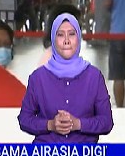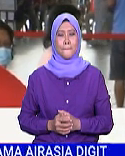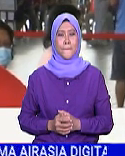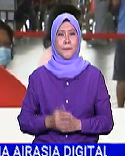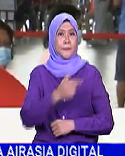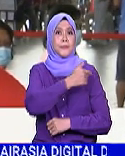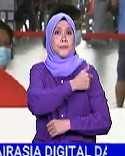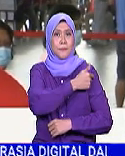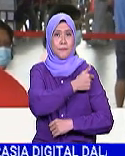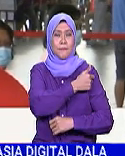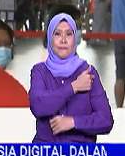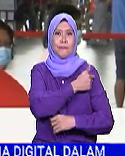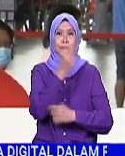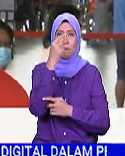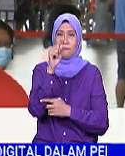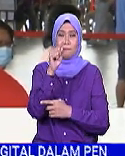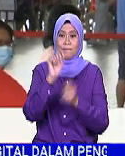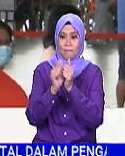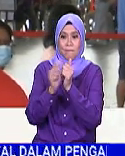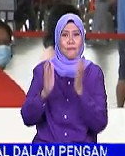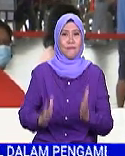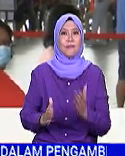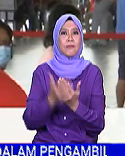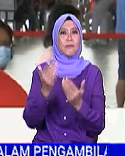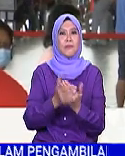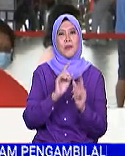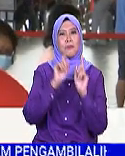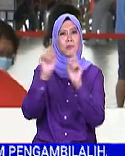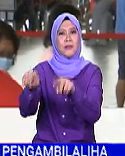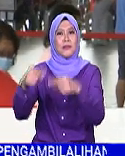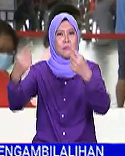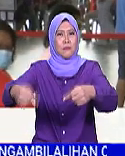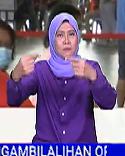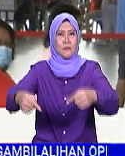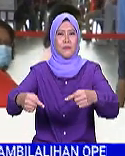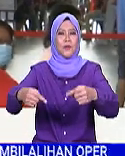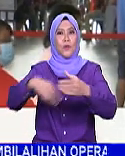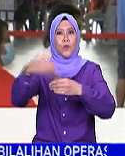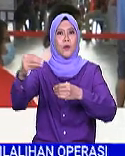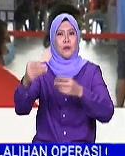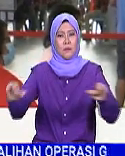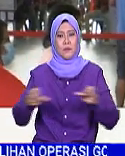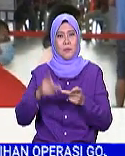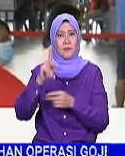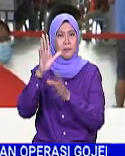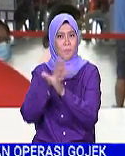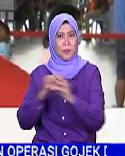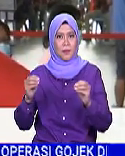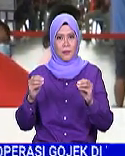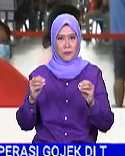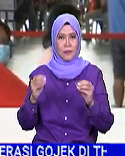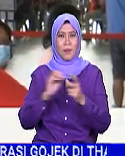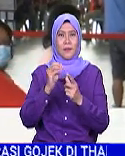lebih mudah untuk pergi ke kejohanan 7 anakannya diluar dari Sarawak eh